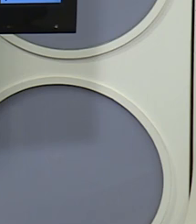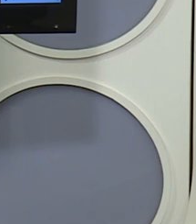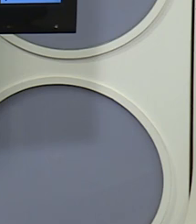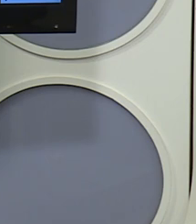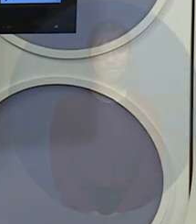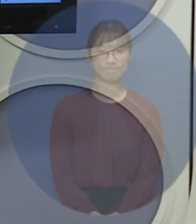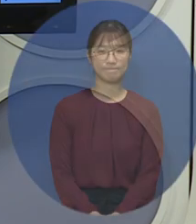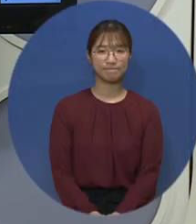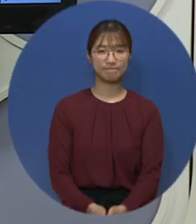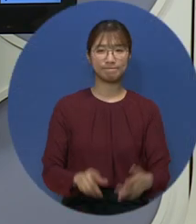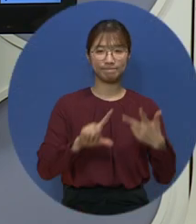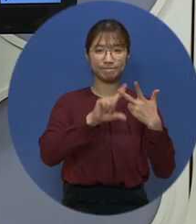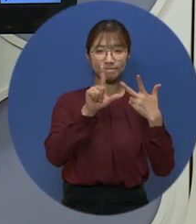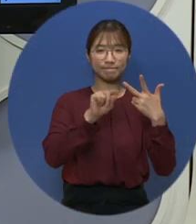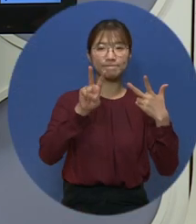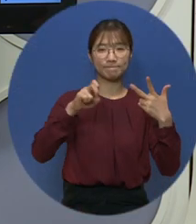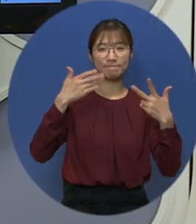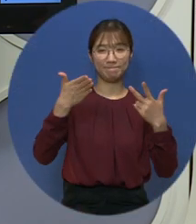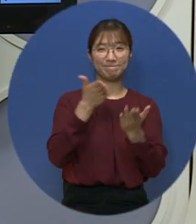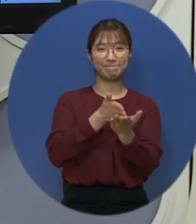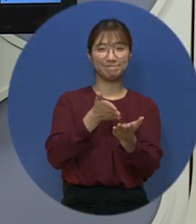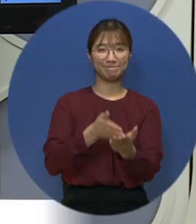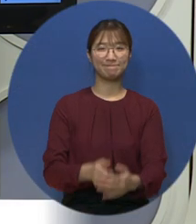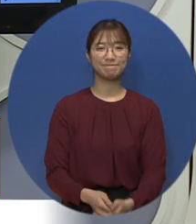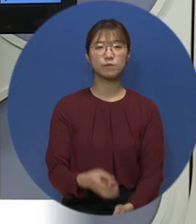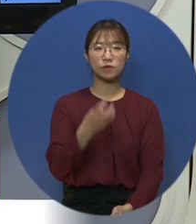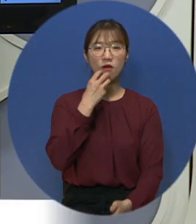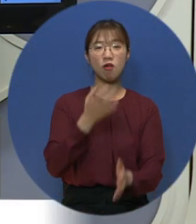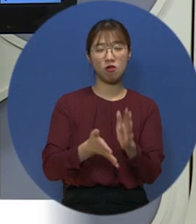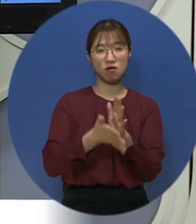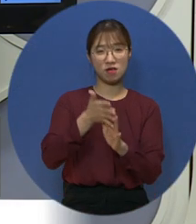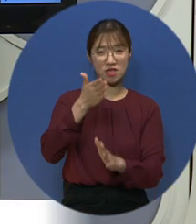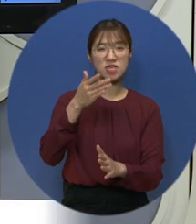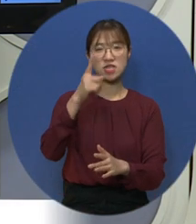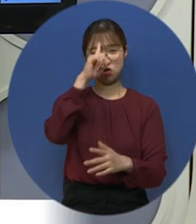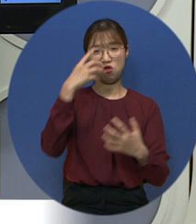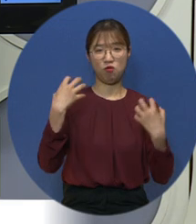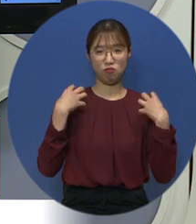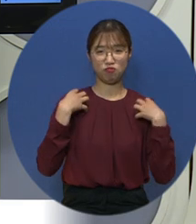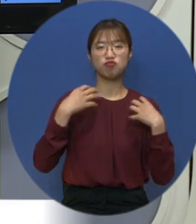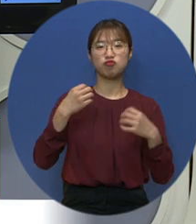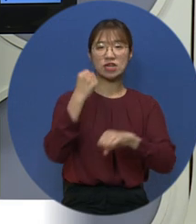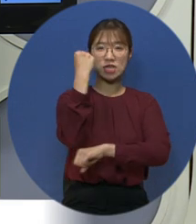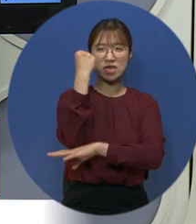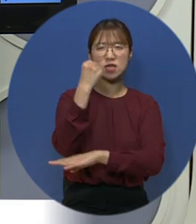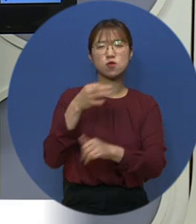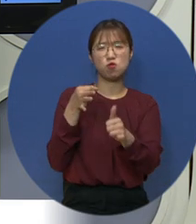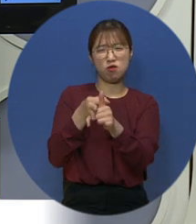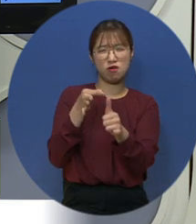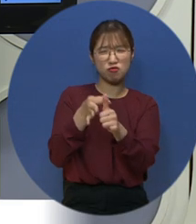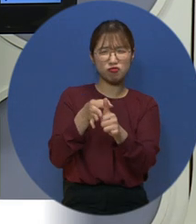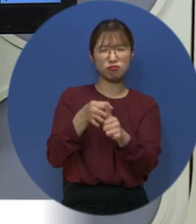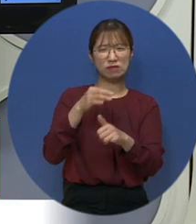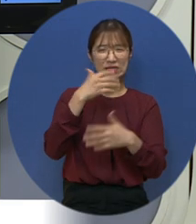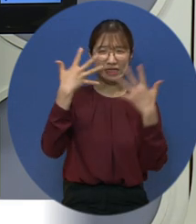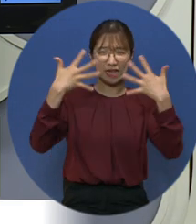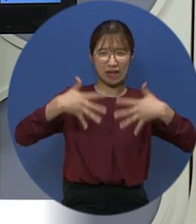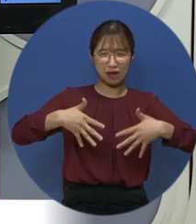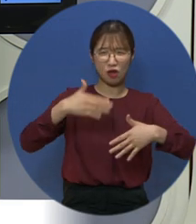7월 29일 만 마련했습니다 서울시가 정부의 기초생활 수급 자격 에서 탈락한